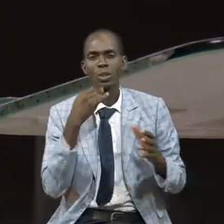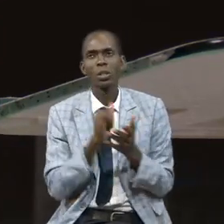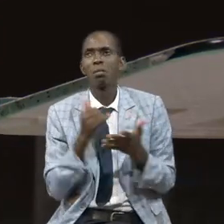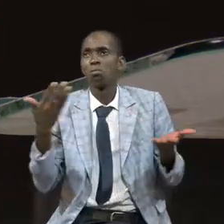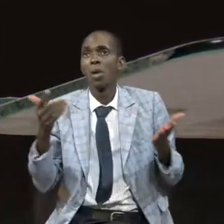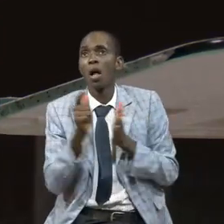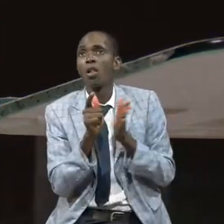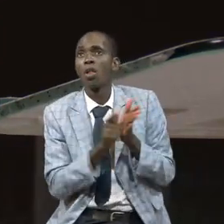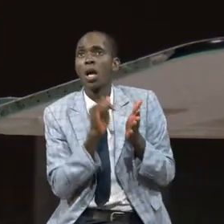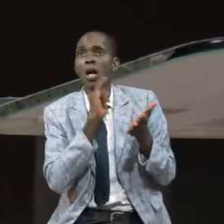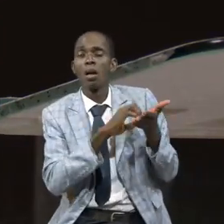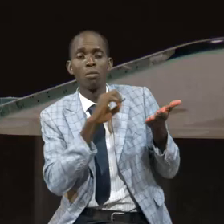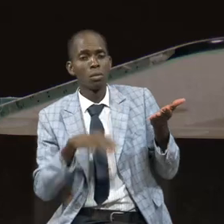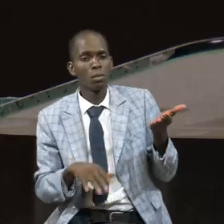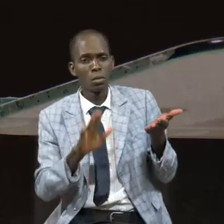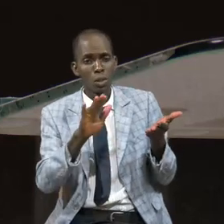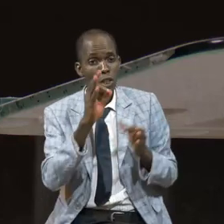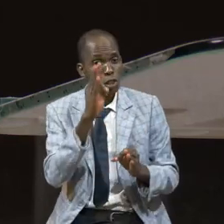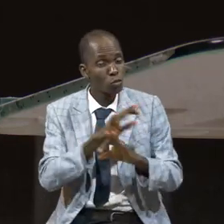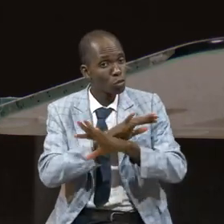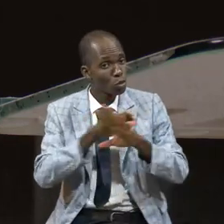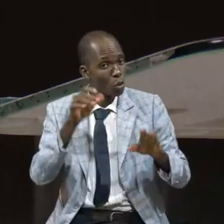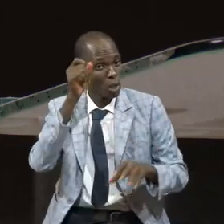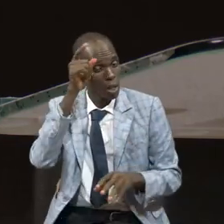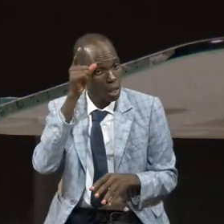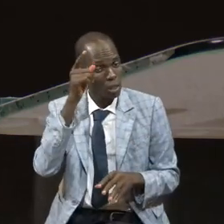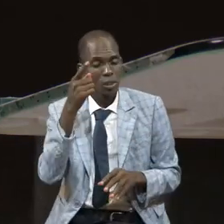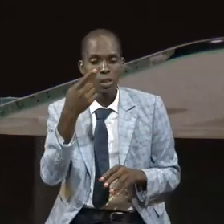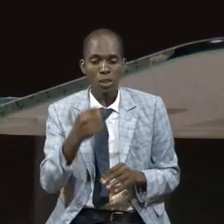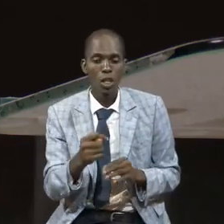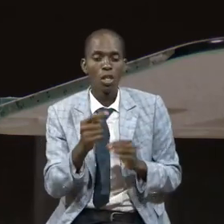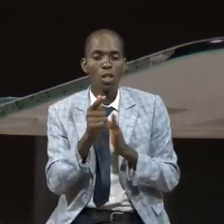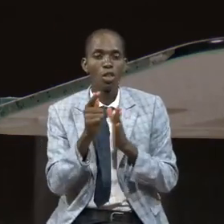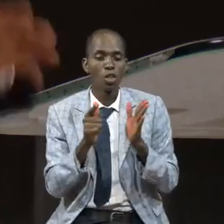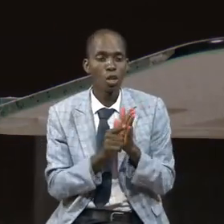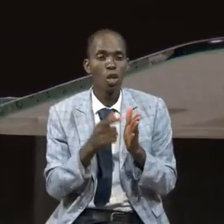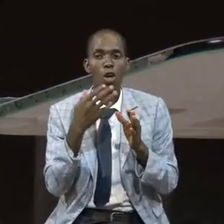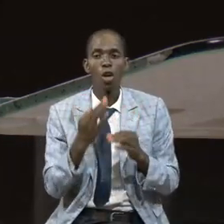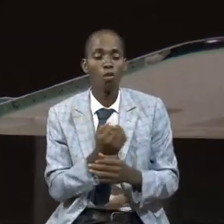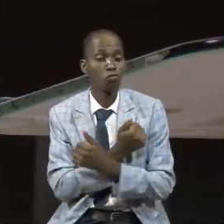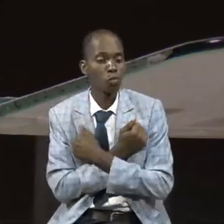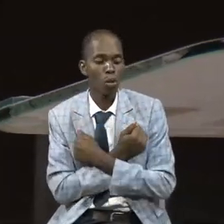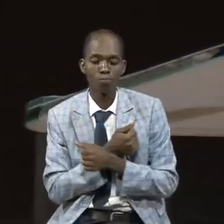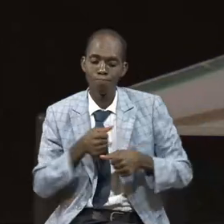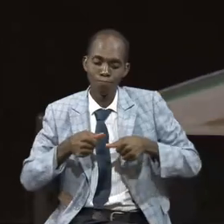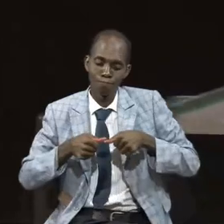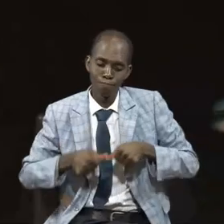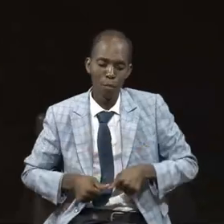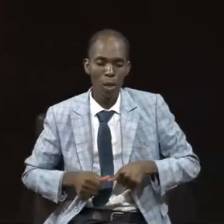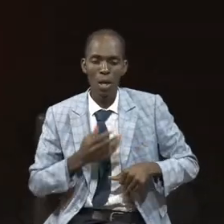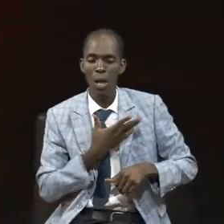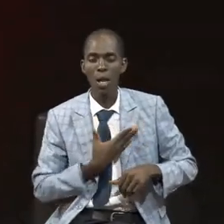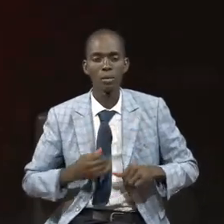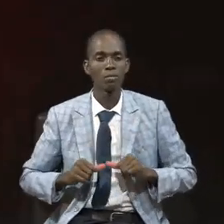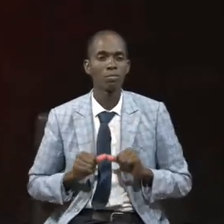loi est abolie. Alors, vous ne comprenez pas. La loi d'amour demeure et reste. La